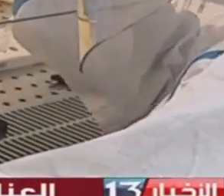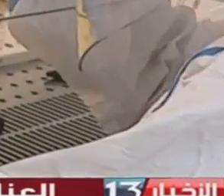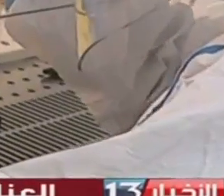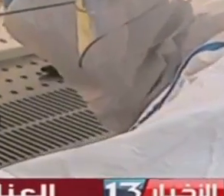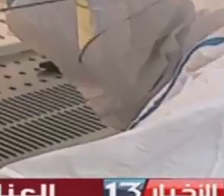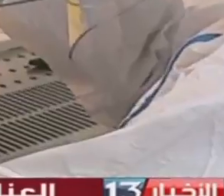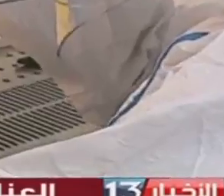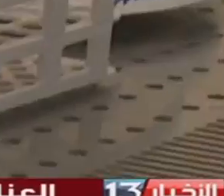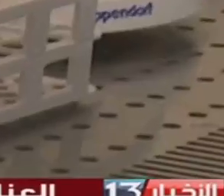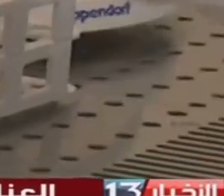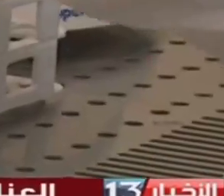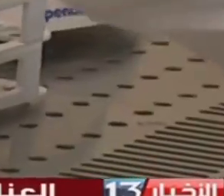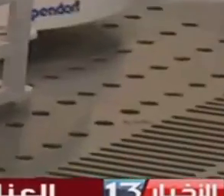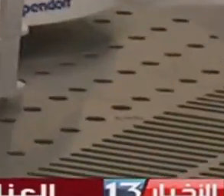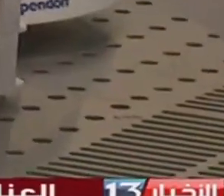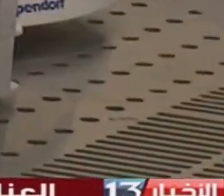الجهات.